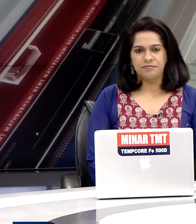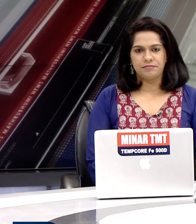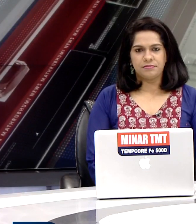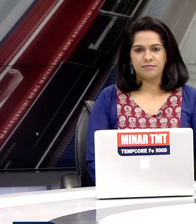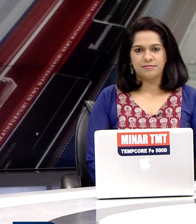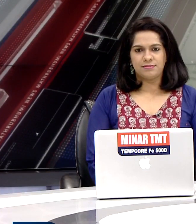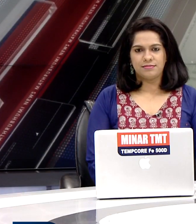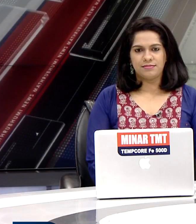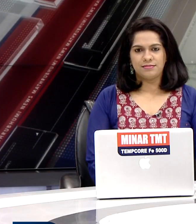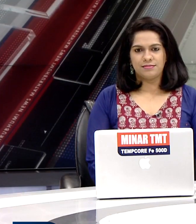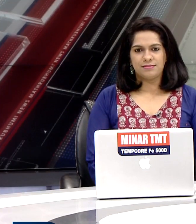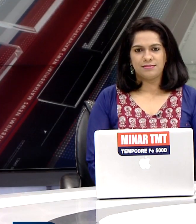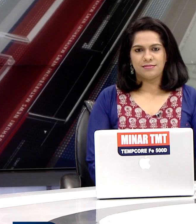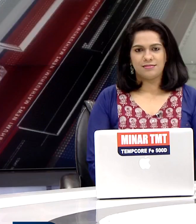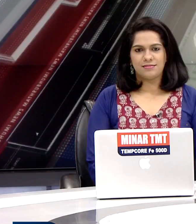ആരോപണം.